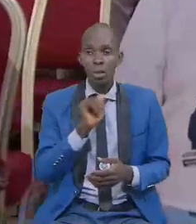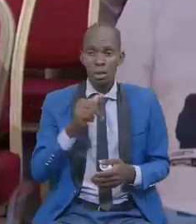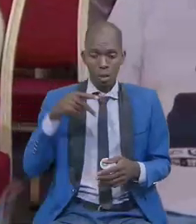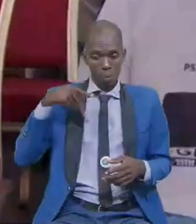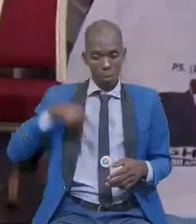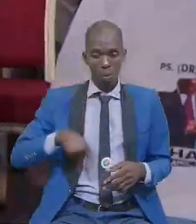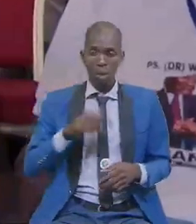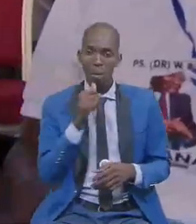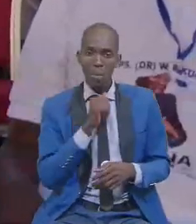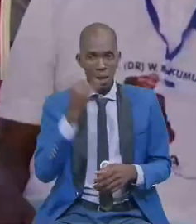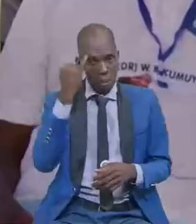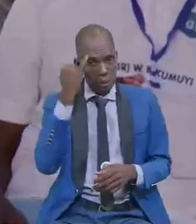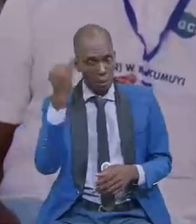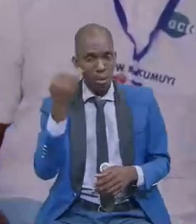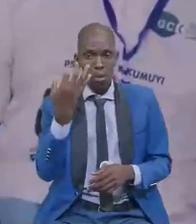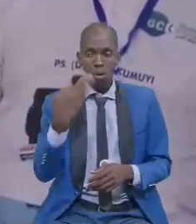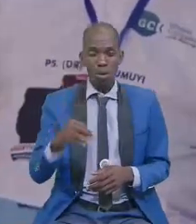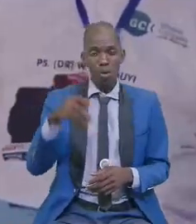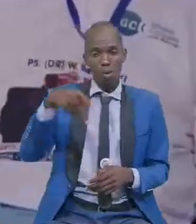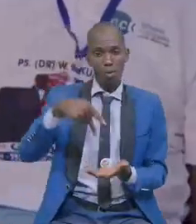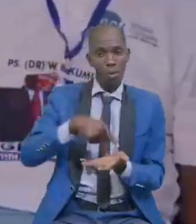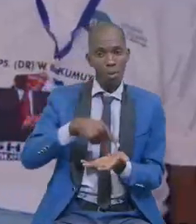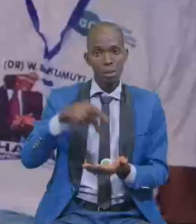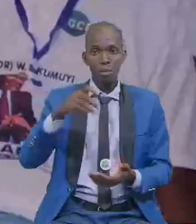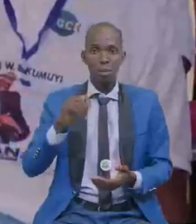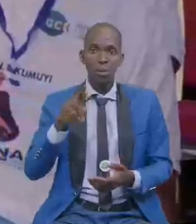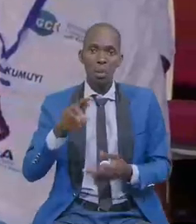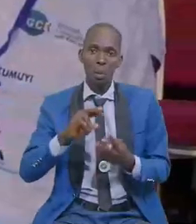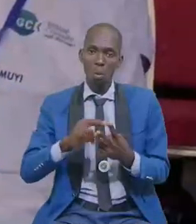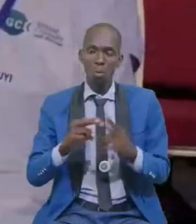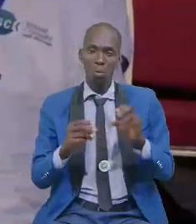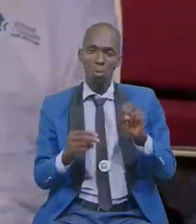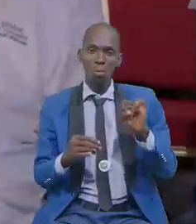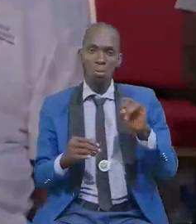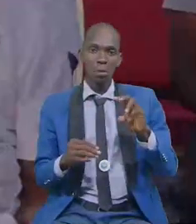Ce n'est pas une affaire privée de Simon Pierre.